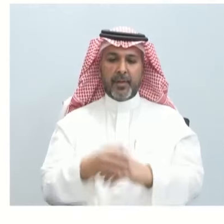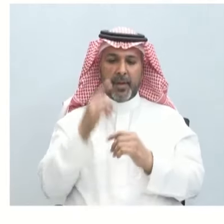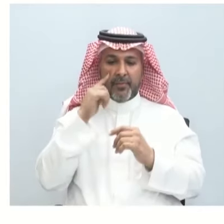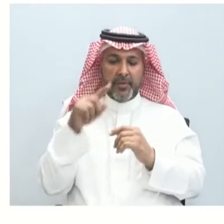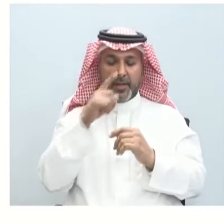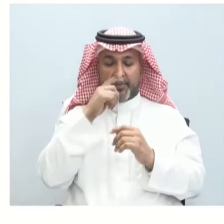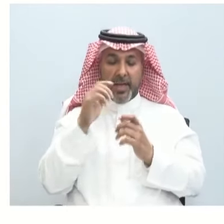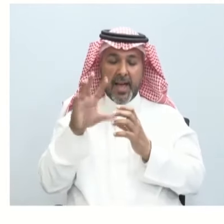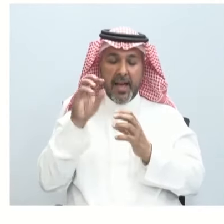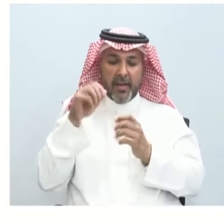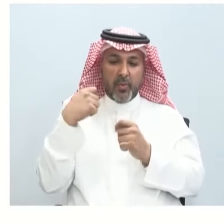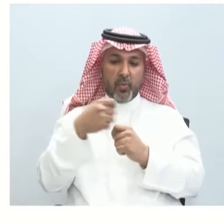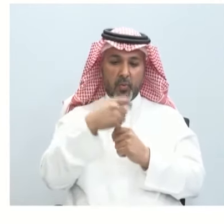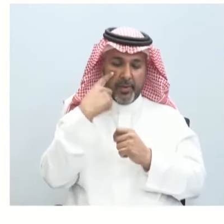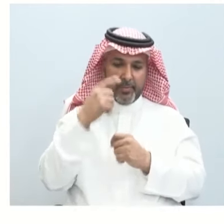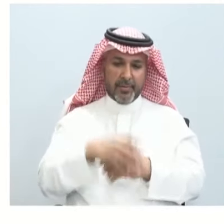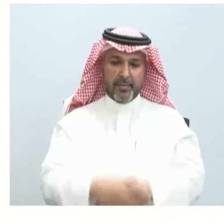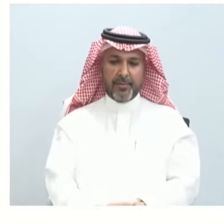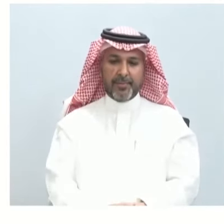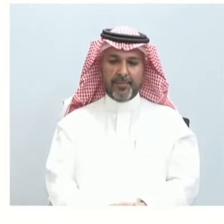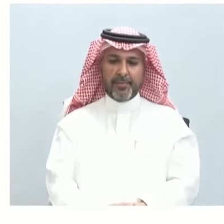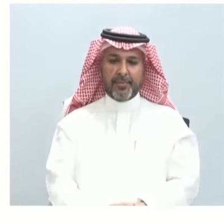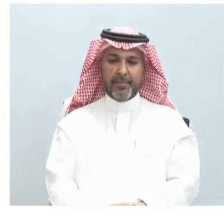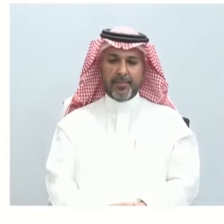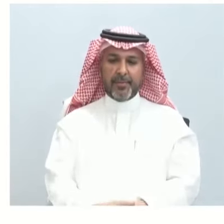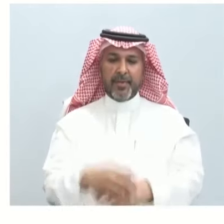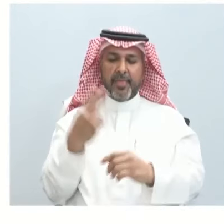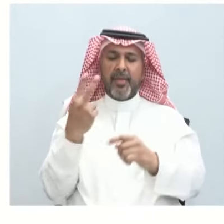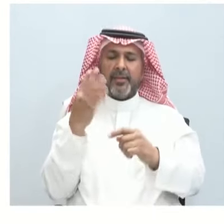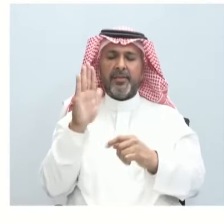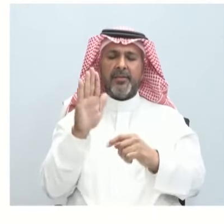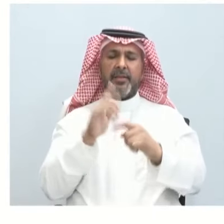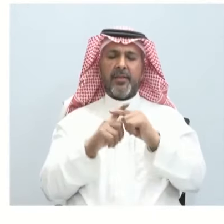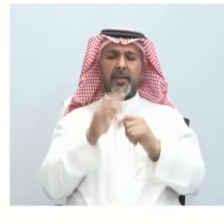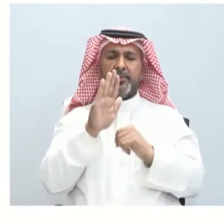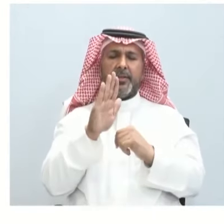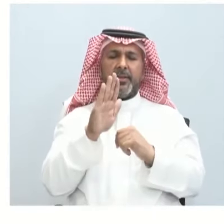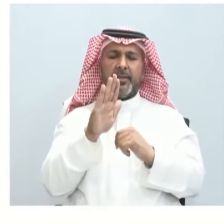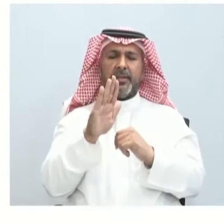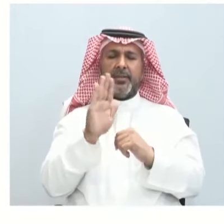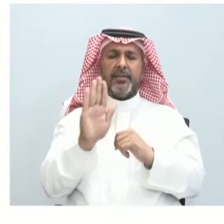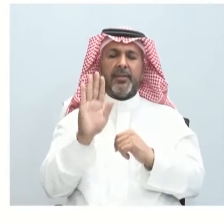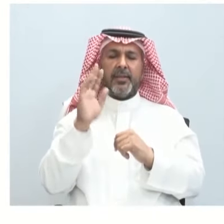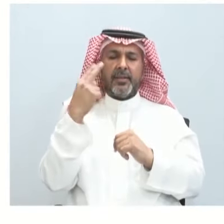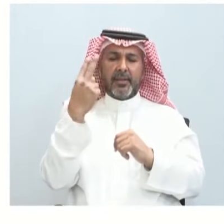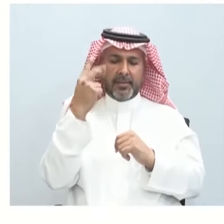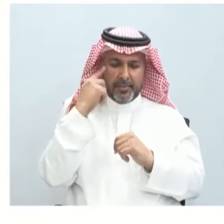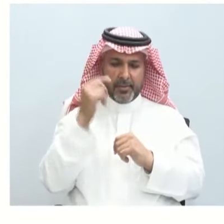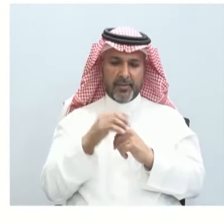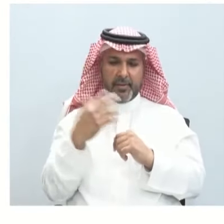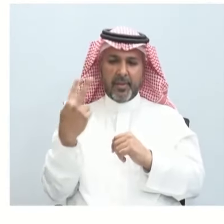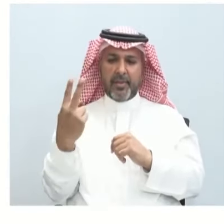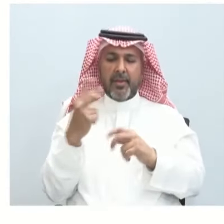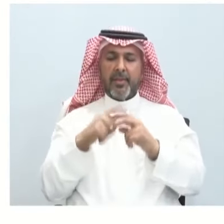نبدا بفك الاقواس نانسي مضروبه في سين اثنين سين تربيع عباره عن ثمانيه سين